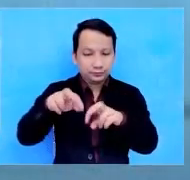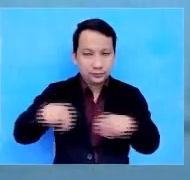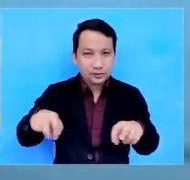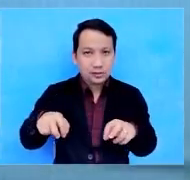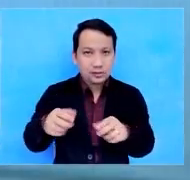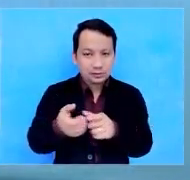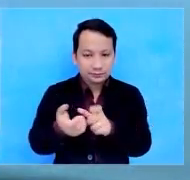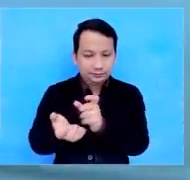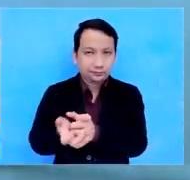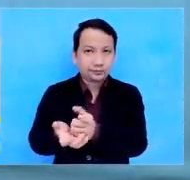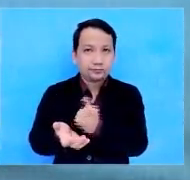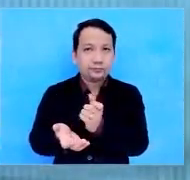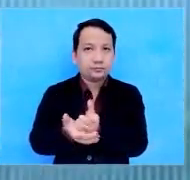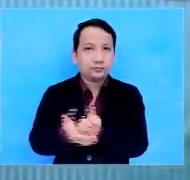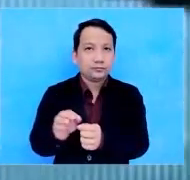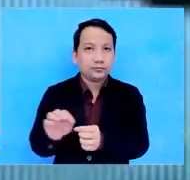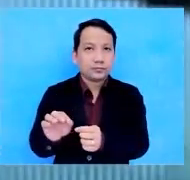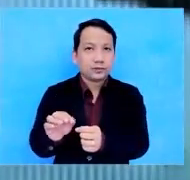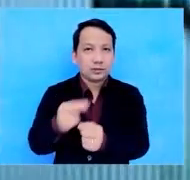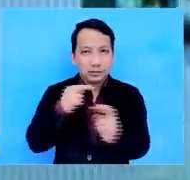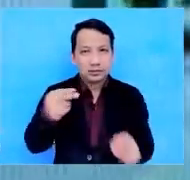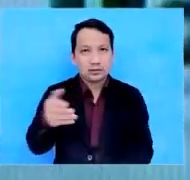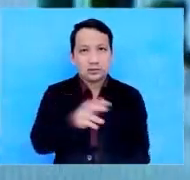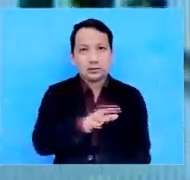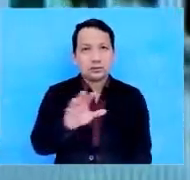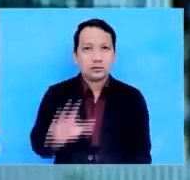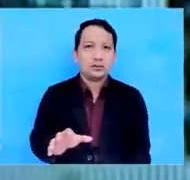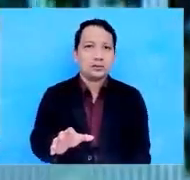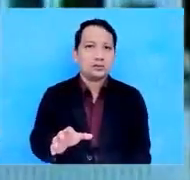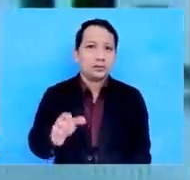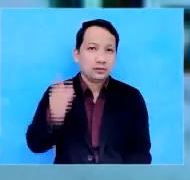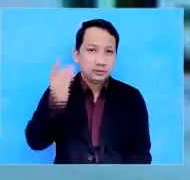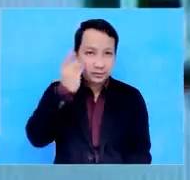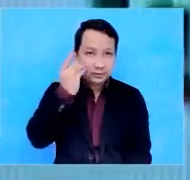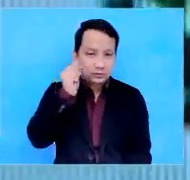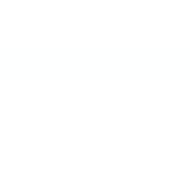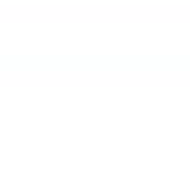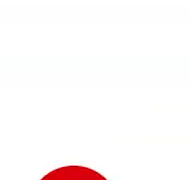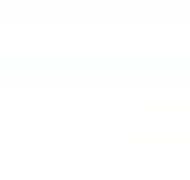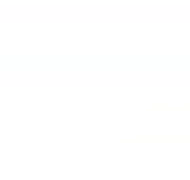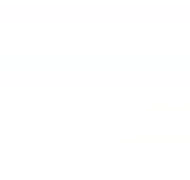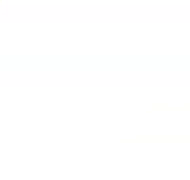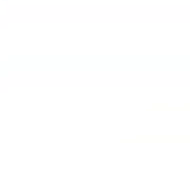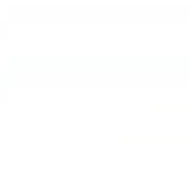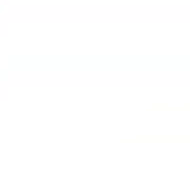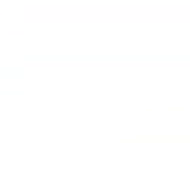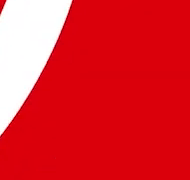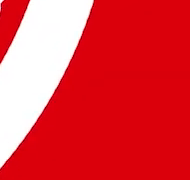ng bala. Nagbabalita mula sa Frontline, Dave Abuel, News 5.